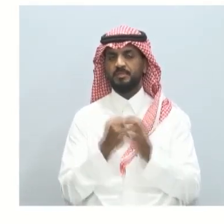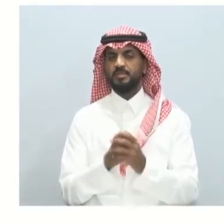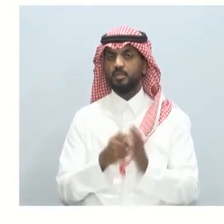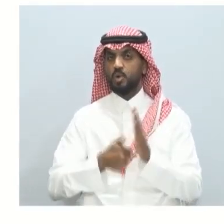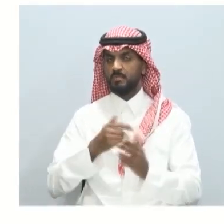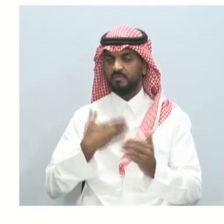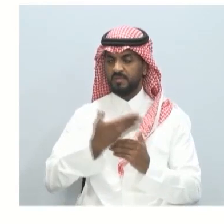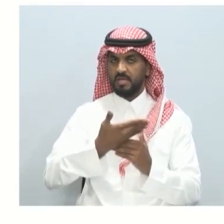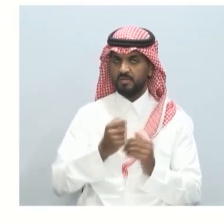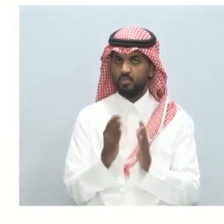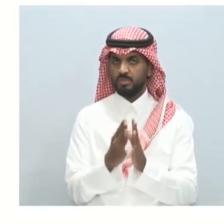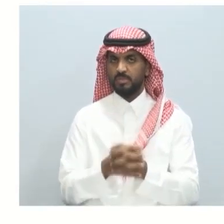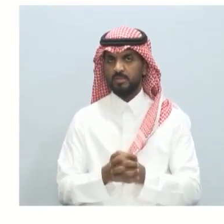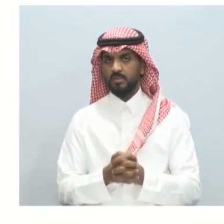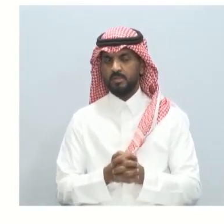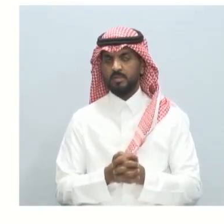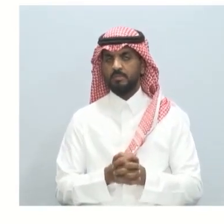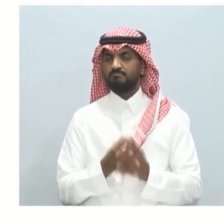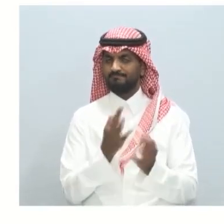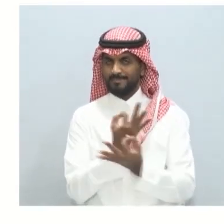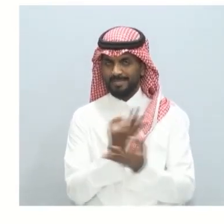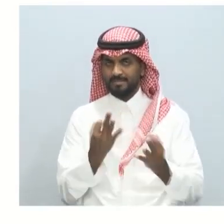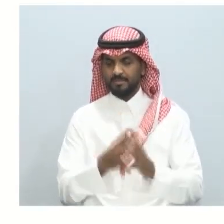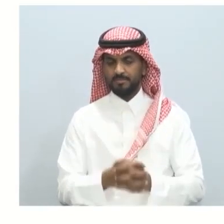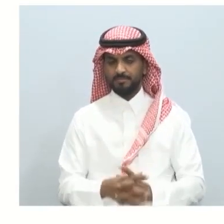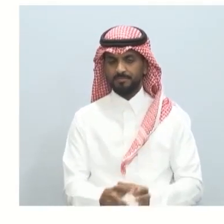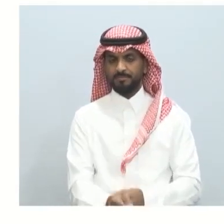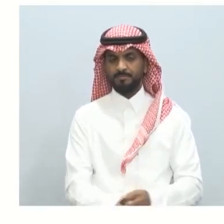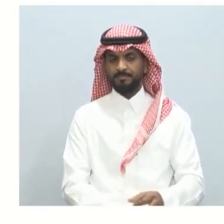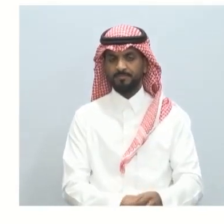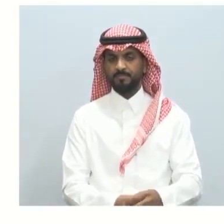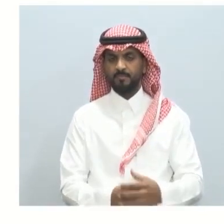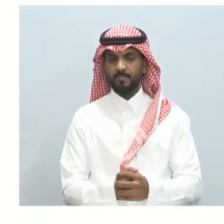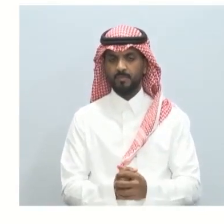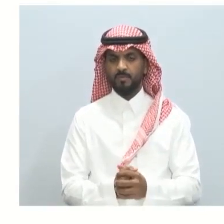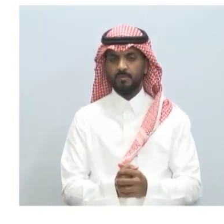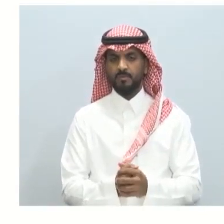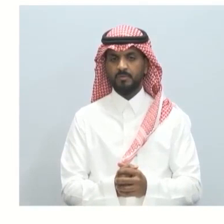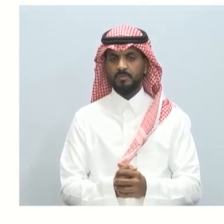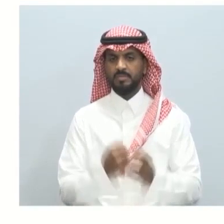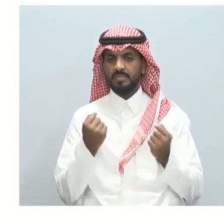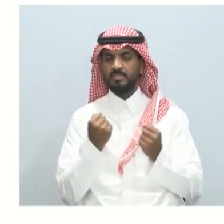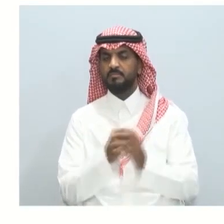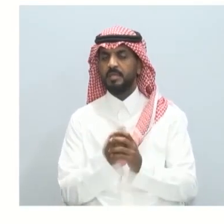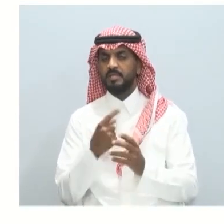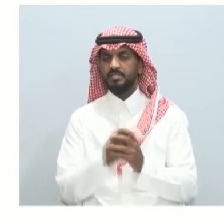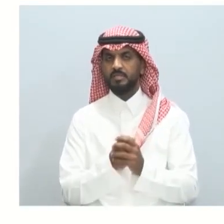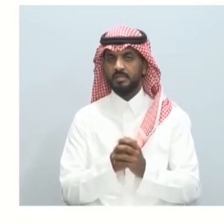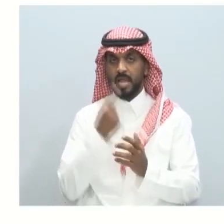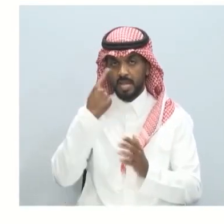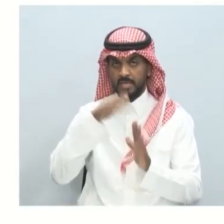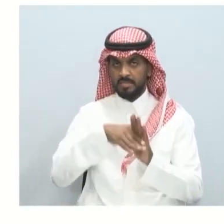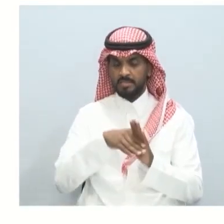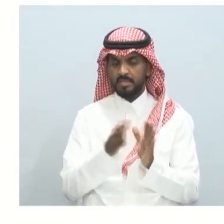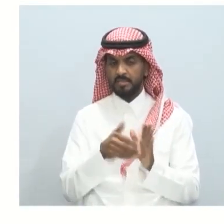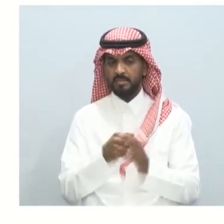باذن الله تعالى في نهايه هذه الوحده ان تكون قد اتقنتها وصلنا الى التدريب الحادي عشر علق على النص